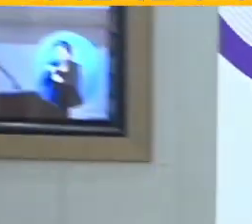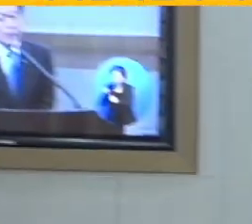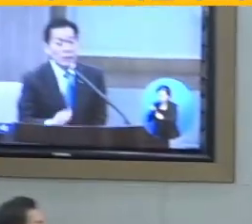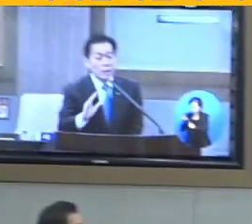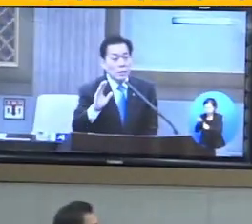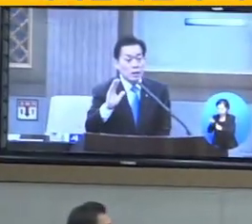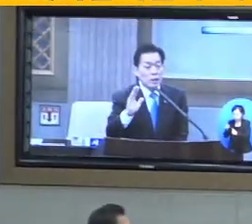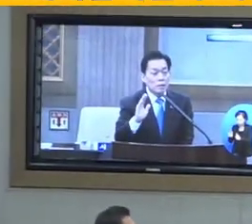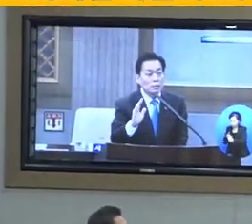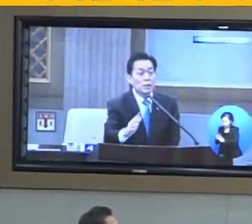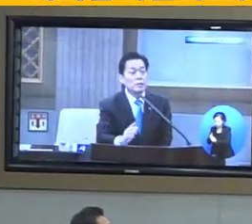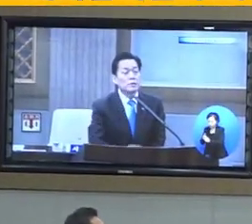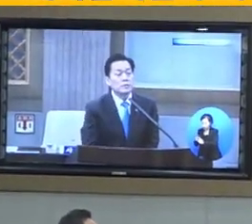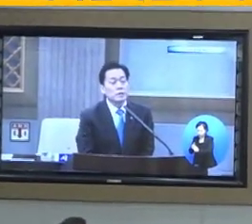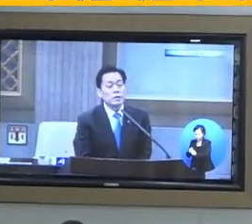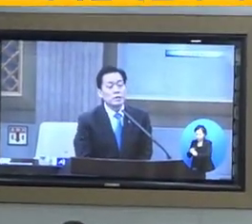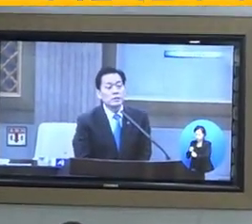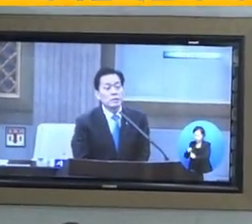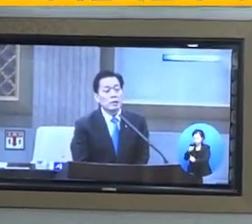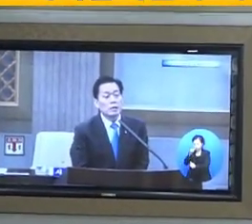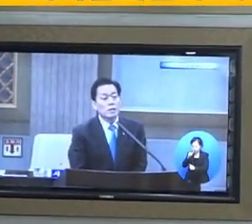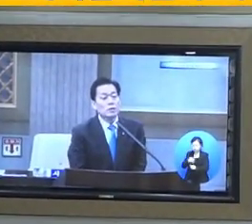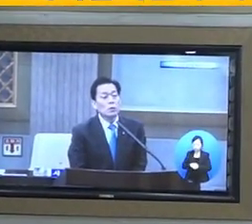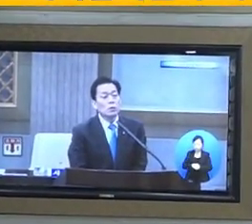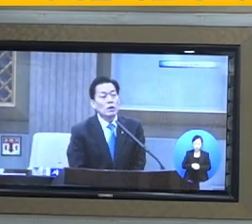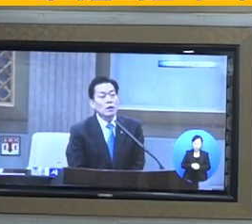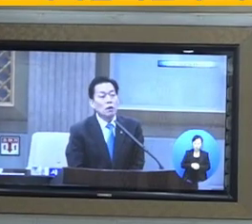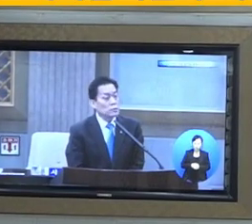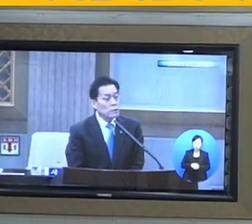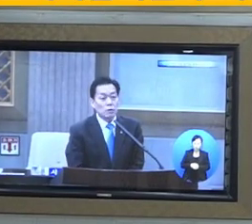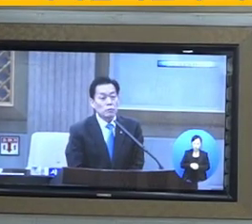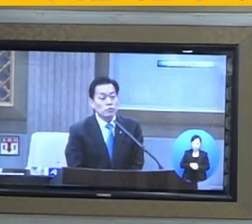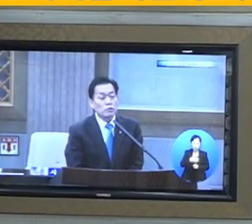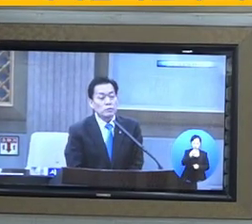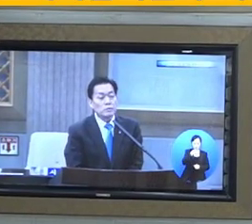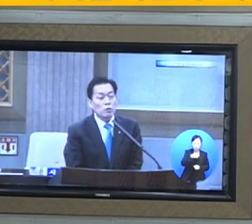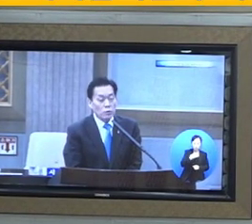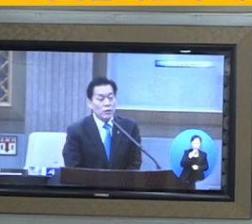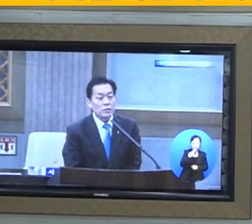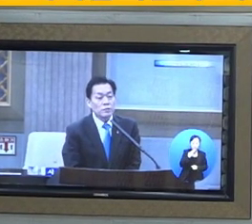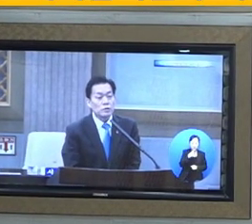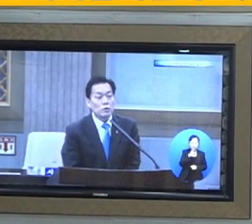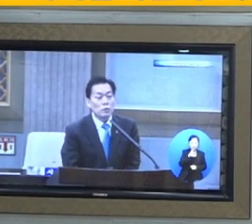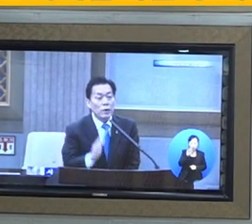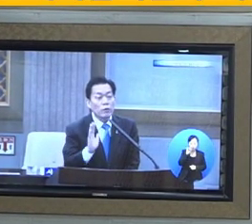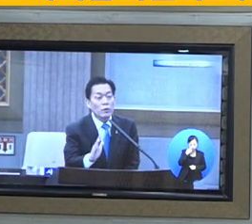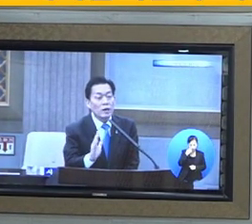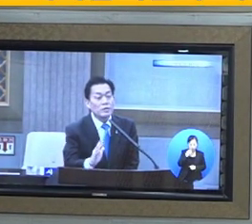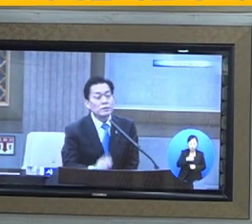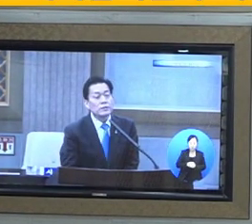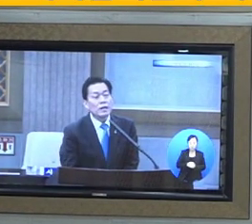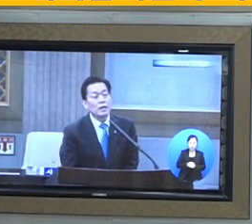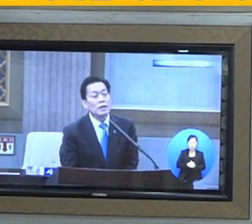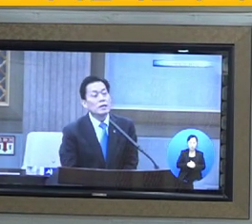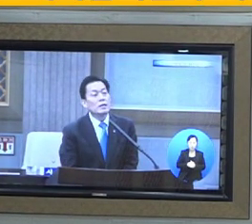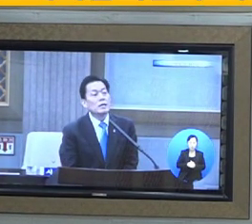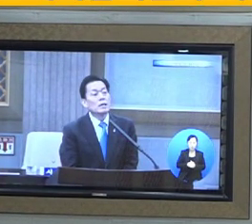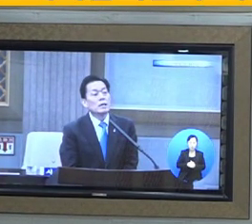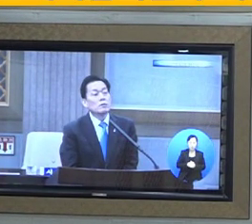때문에 폐쇄를 지시한 거지 효과가 없었다고 볼 수는 없습니다. 효과가 있었죠. 왜 효과가